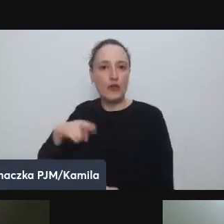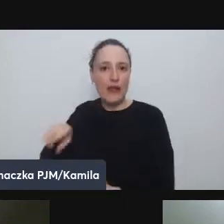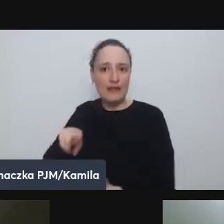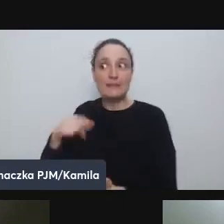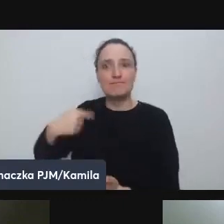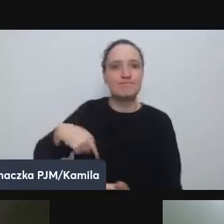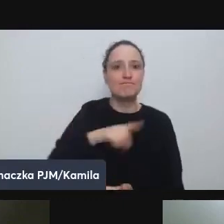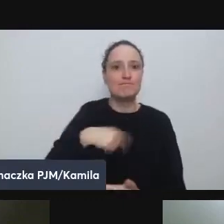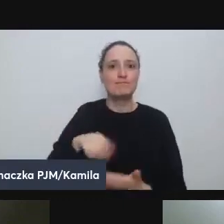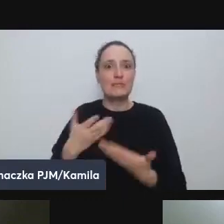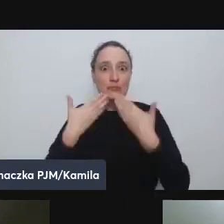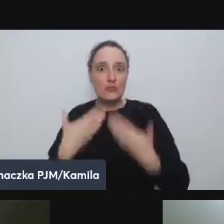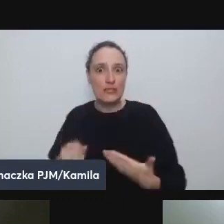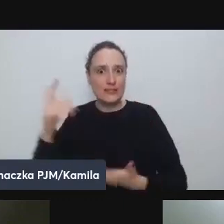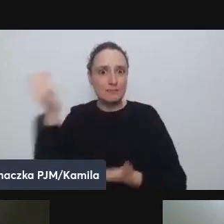siłami wyszkolić pierwszą